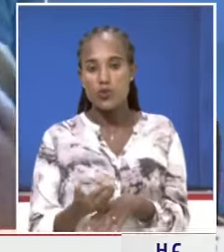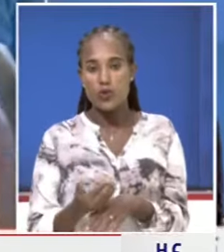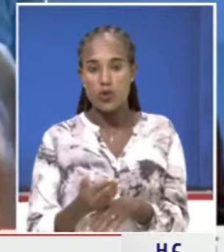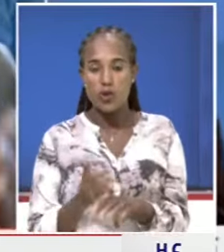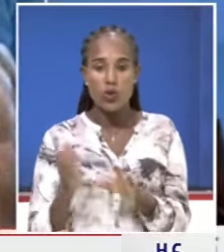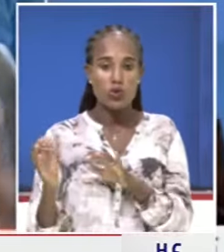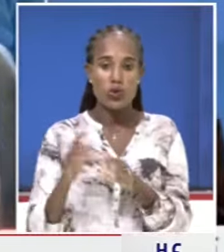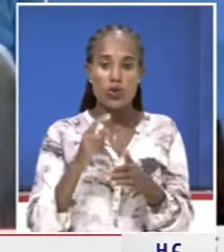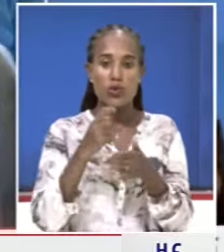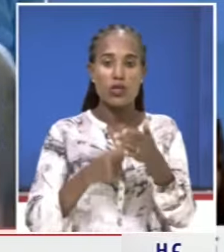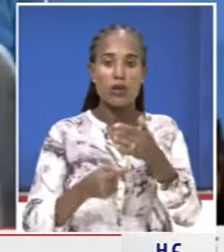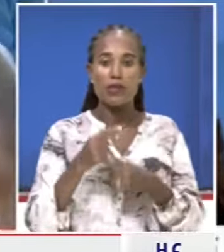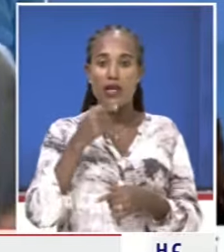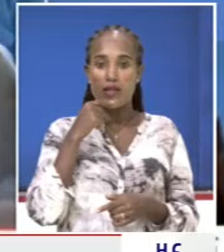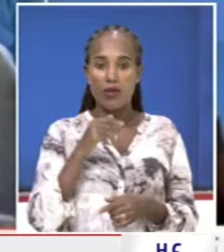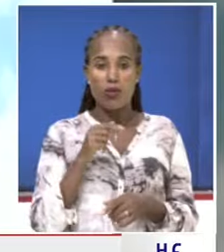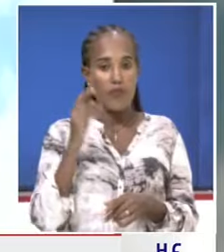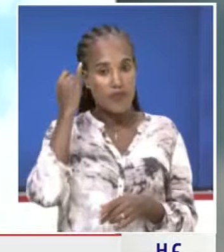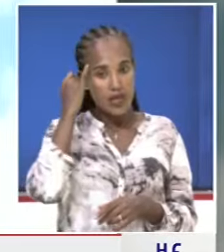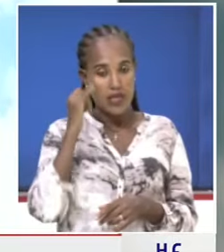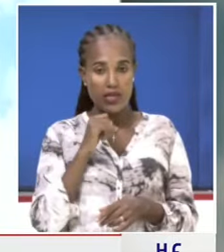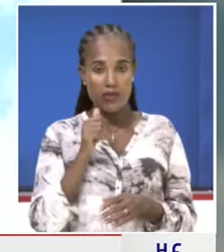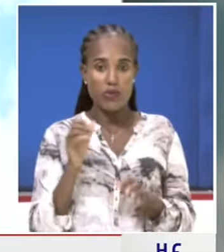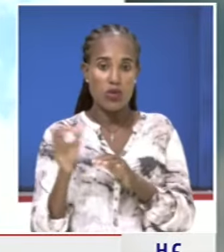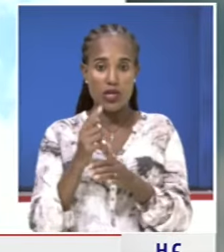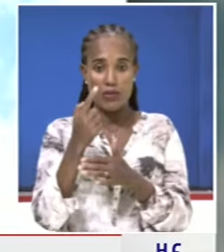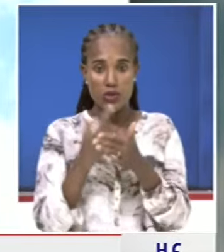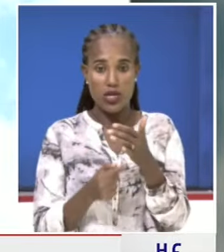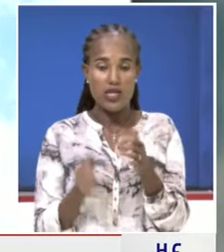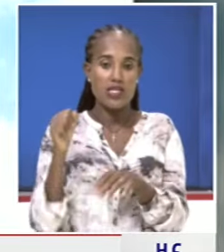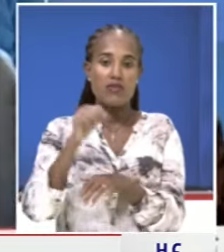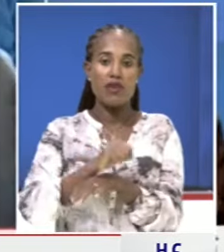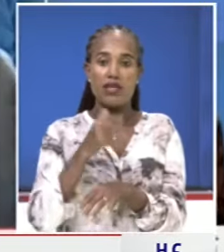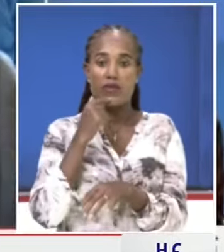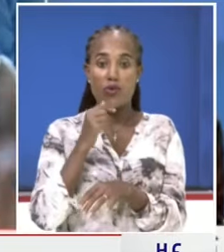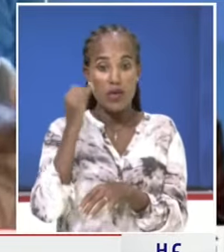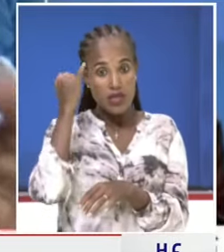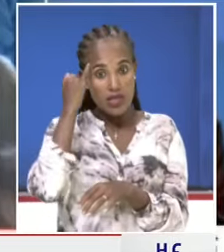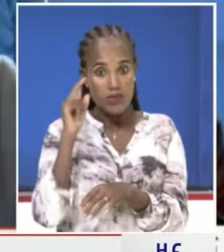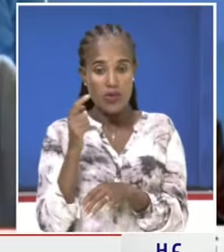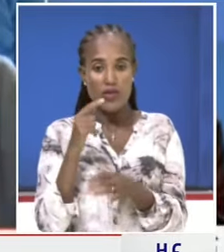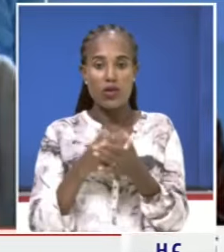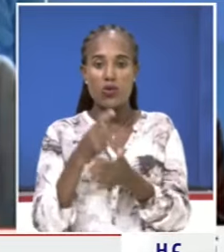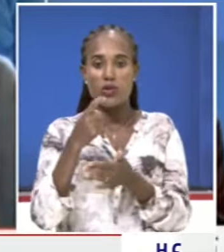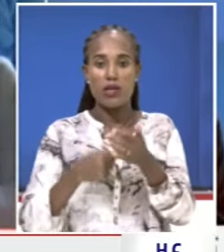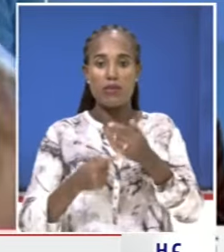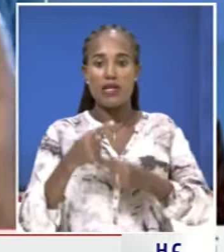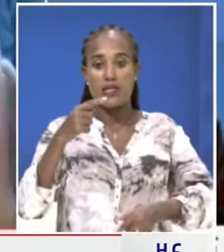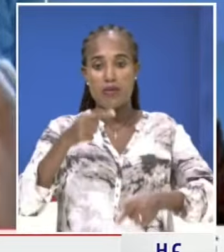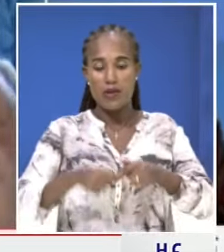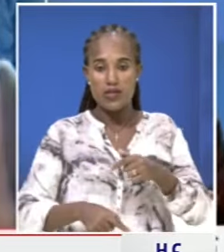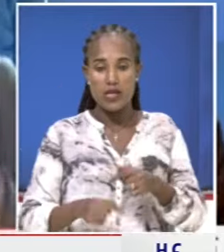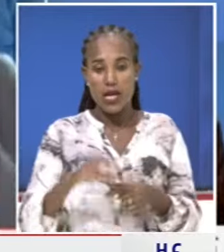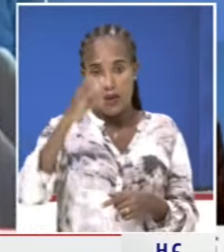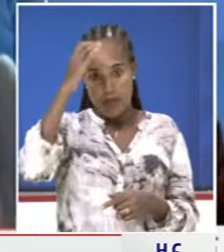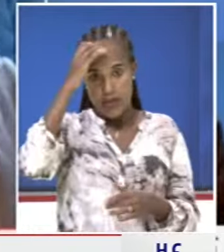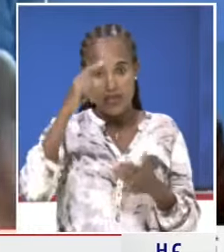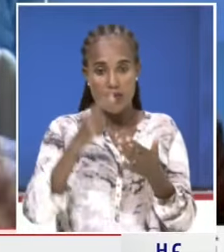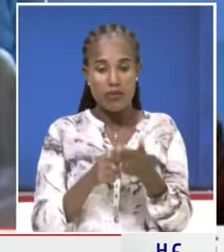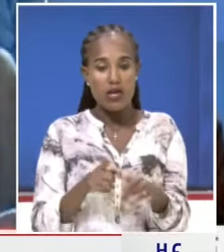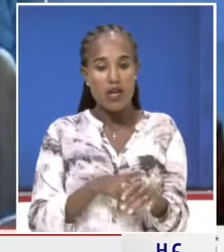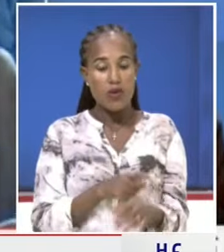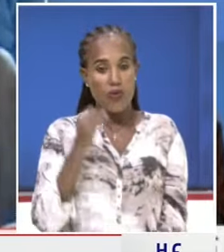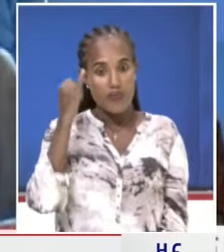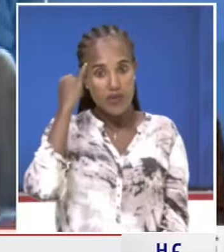ጦርነቱ ውጤት ያመጣል ተብሎ አይታሰብም። በጦርነት ብቻ እናሸንፋለን ተብሎ ታስቦ ከሆነ ይህ ውጤት ሊመጣ ስለማይችል መንግስትም ይህን አርቆ